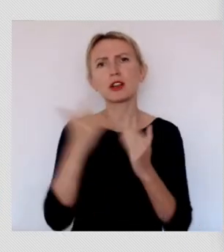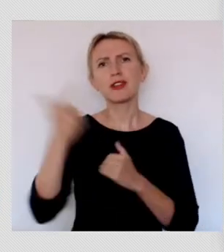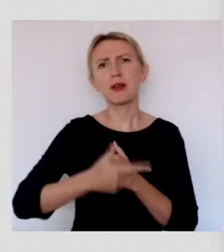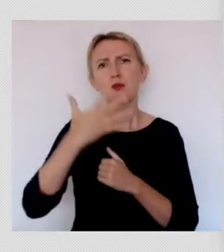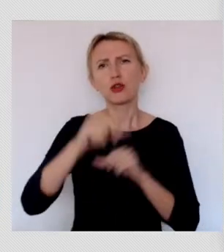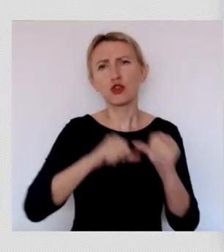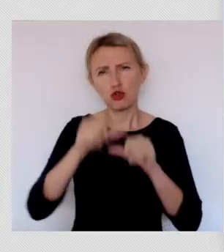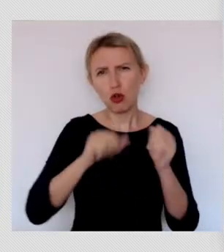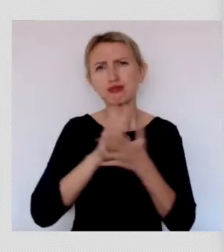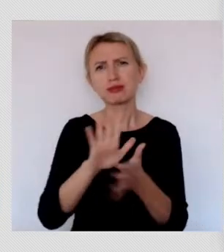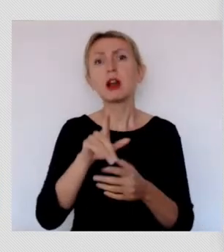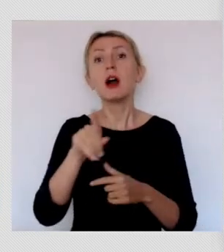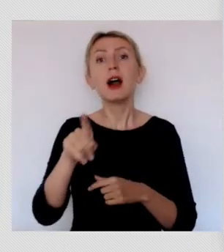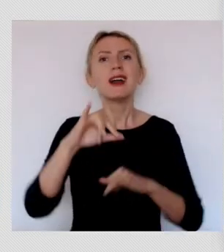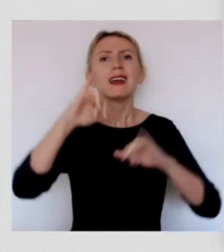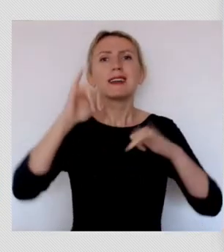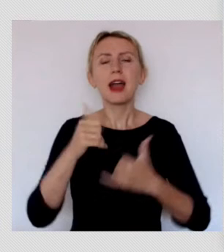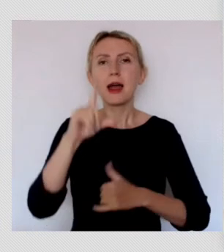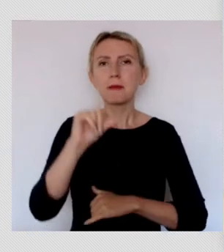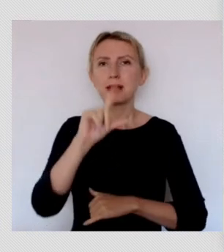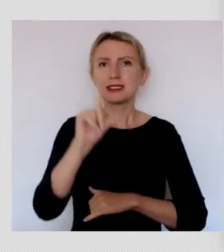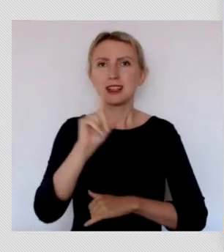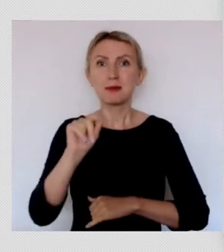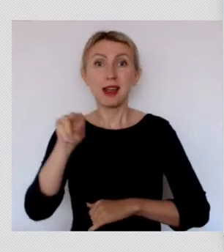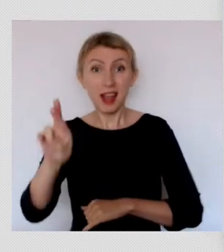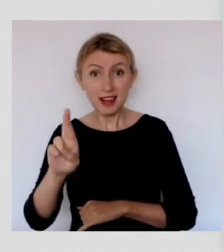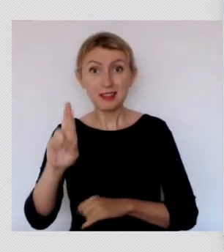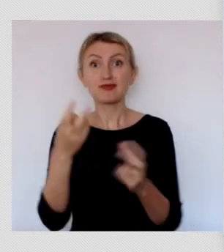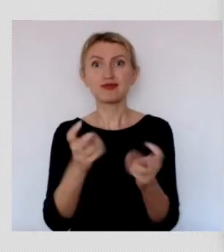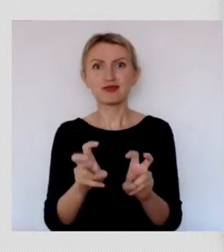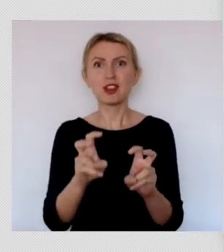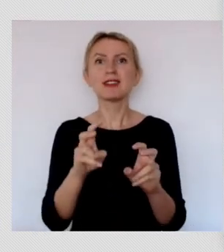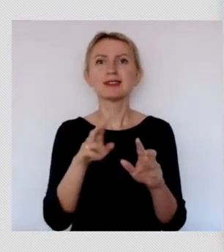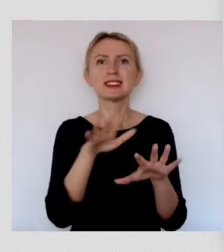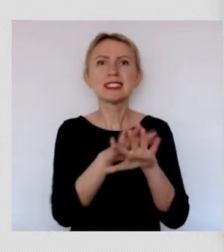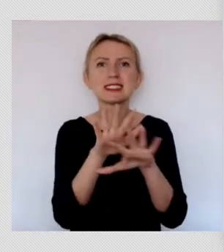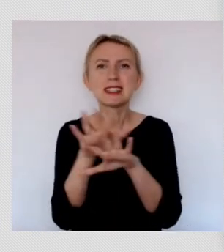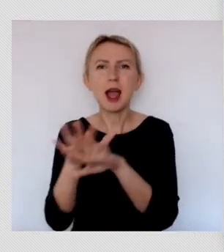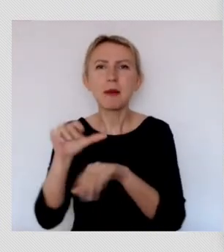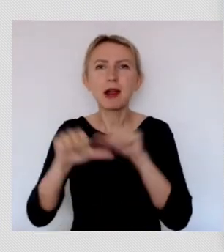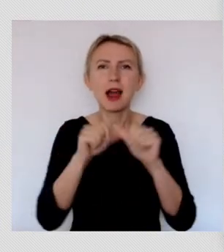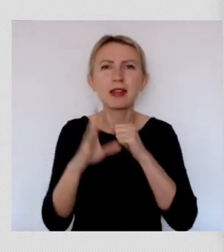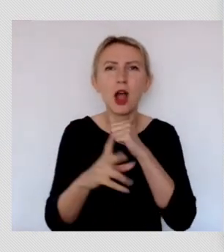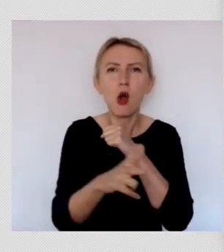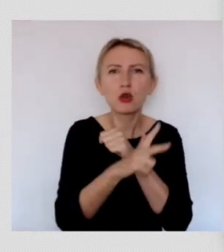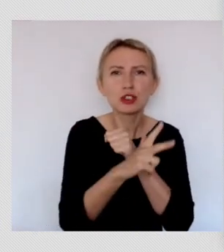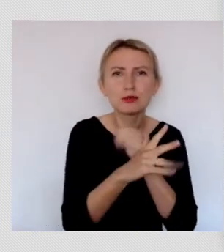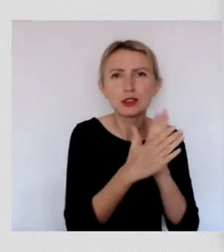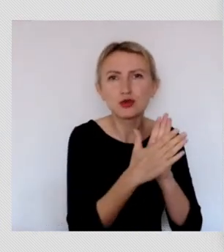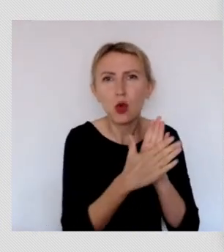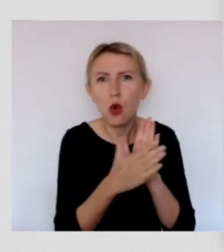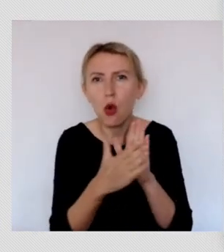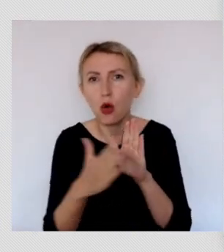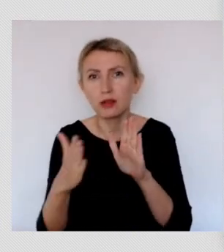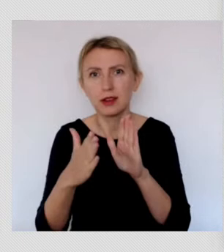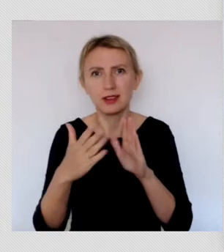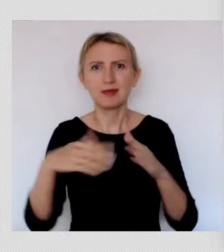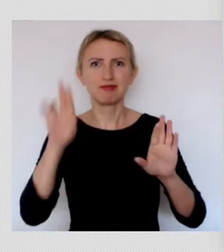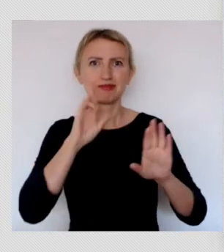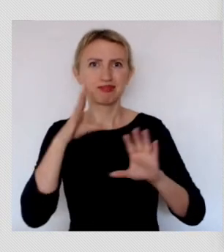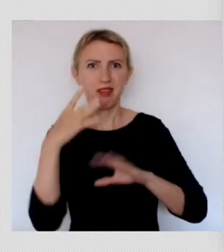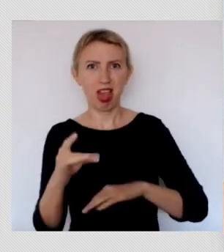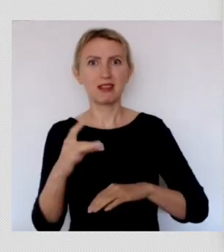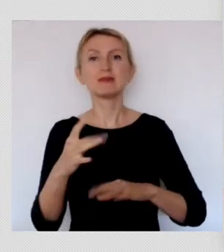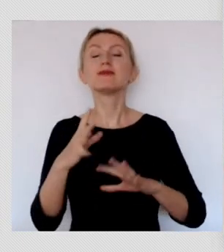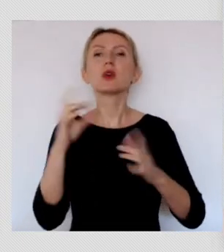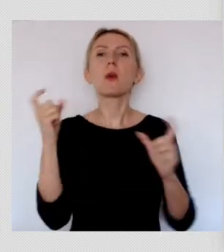roku, w jaki sposób PZPR tworzyło te struktury pod koniec lat 80. I tam to zostało. Ten zawłaszczanie